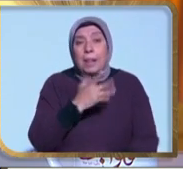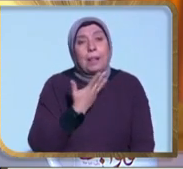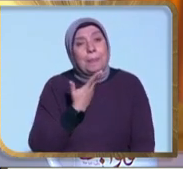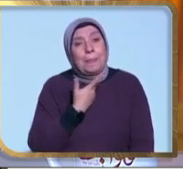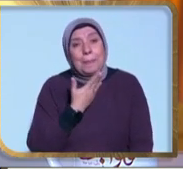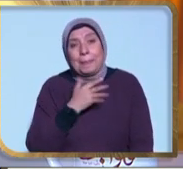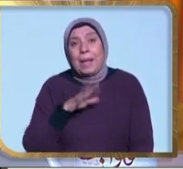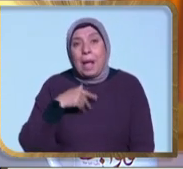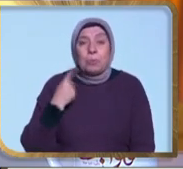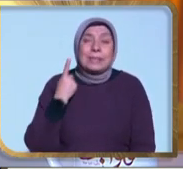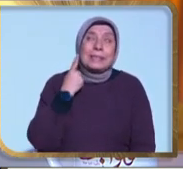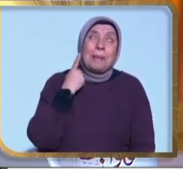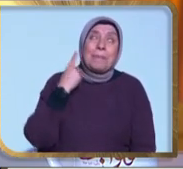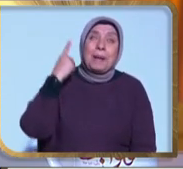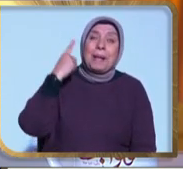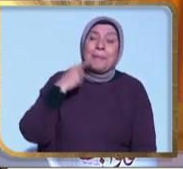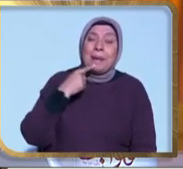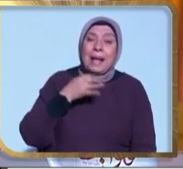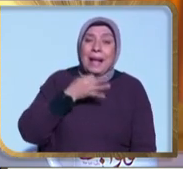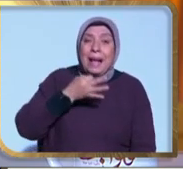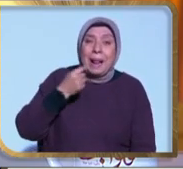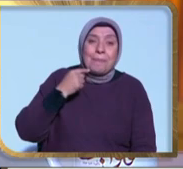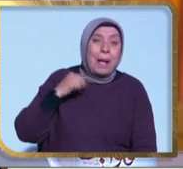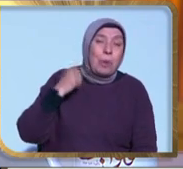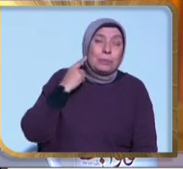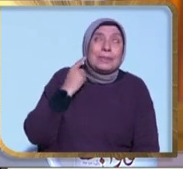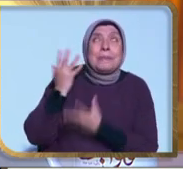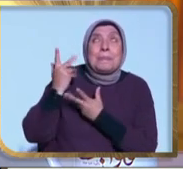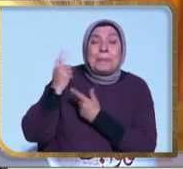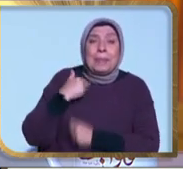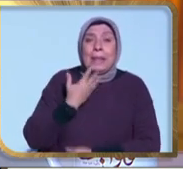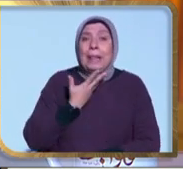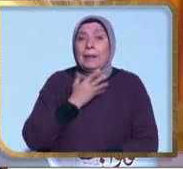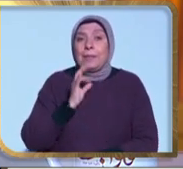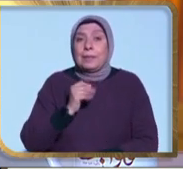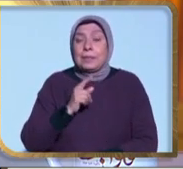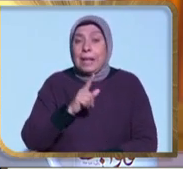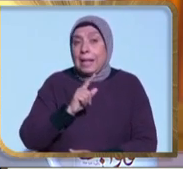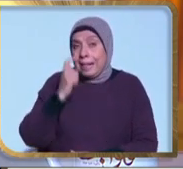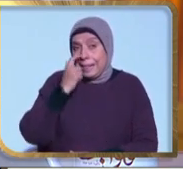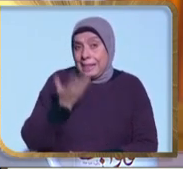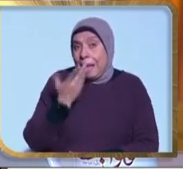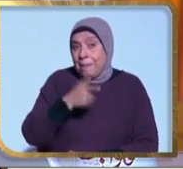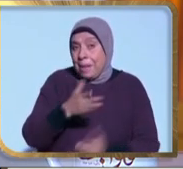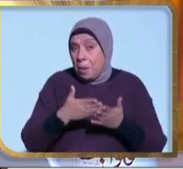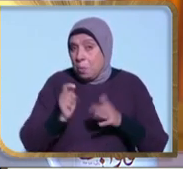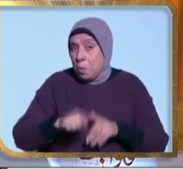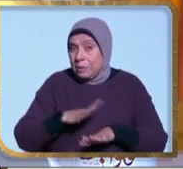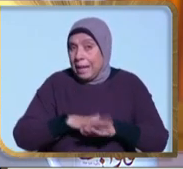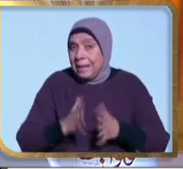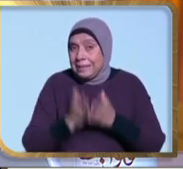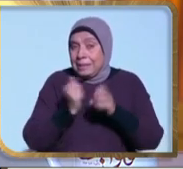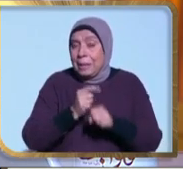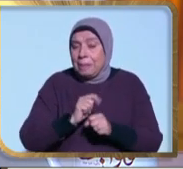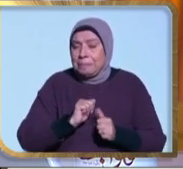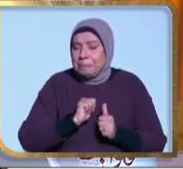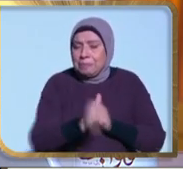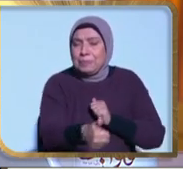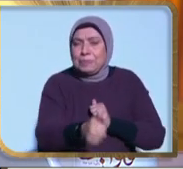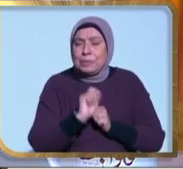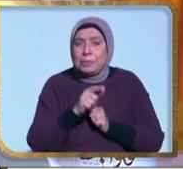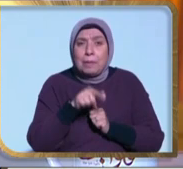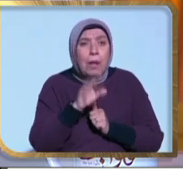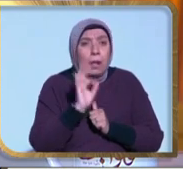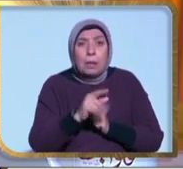كلام ربه فاسرع الخطى اسرع الخطى نبي الله موسى عليه السلام وكانه ساعتها شاب في